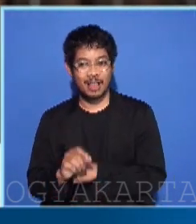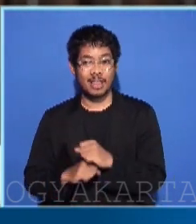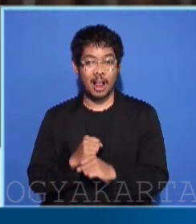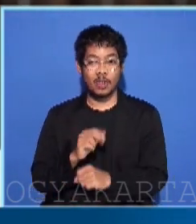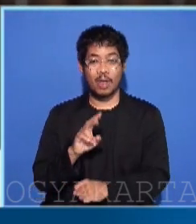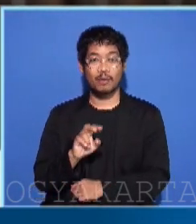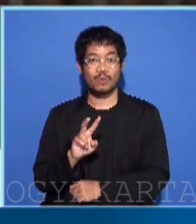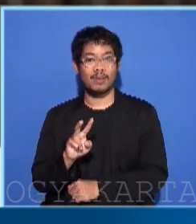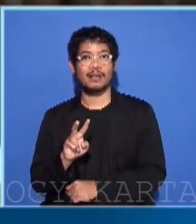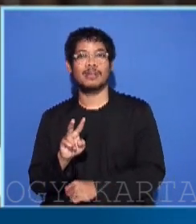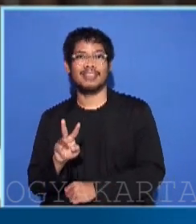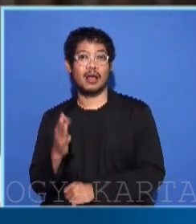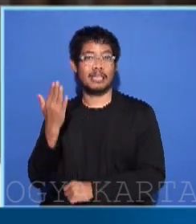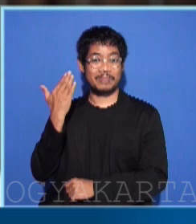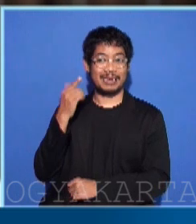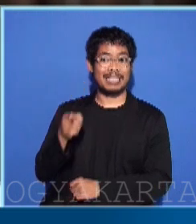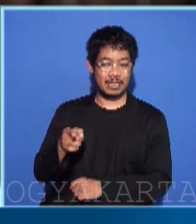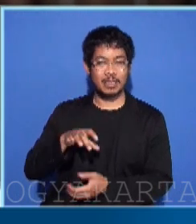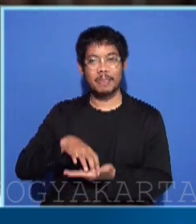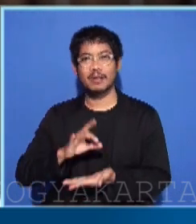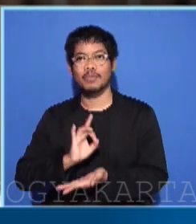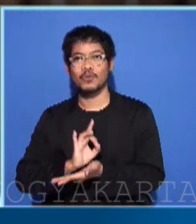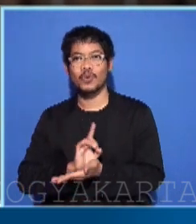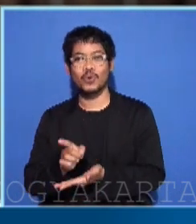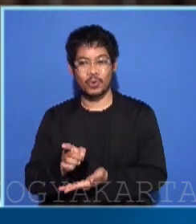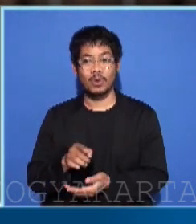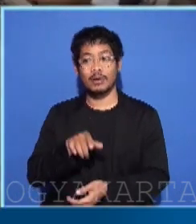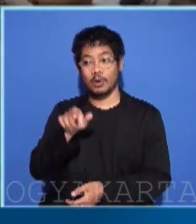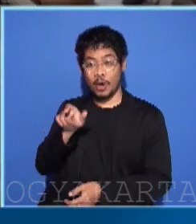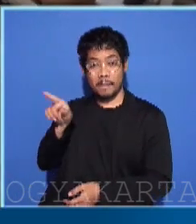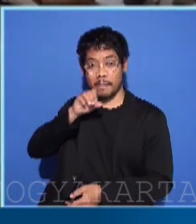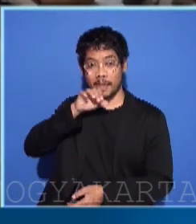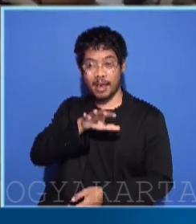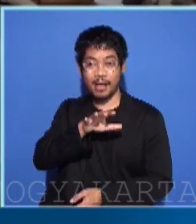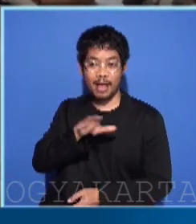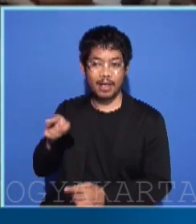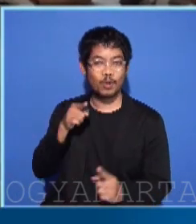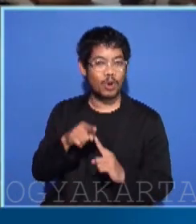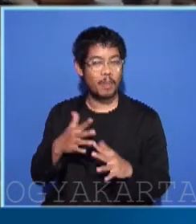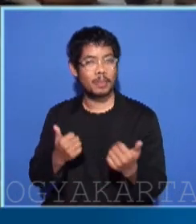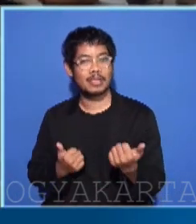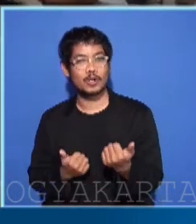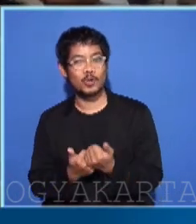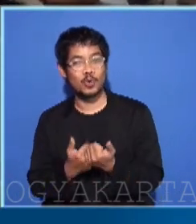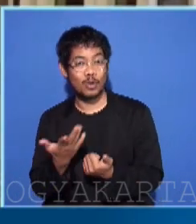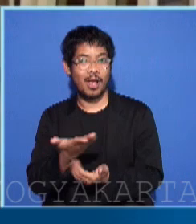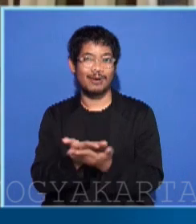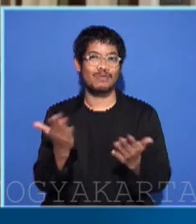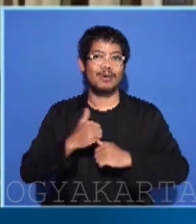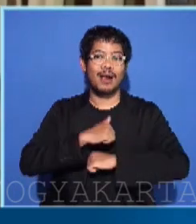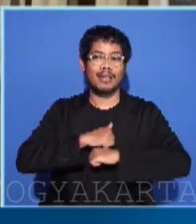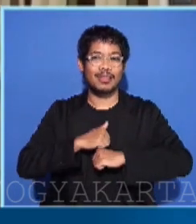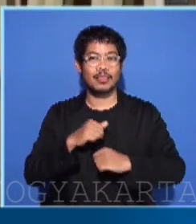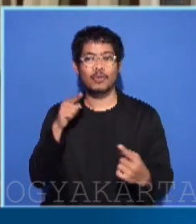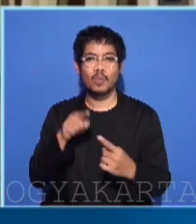Tour de Prambanan melintas di wilayah kabupaten lain di Daerah Istimewa Yogyakarta untuk mendukung pariwisata olahraga termasuk meningkatkan lama